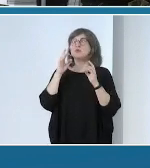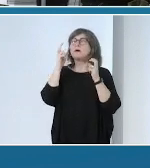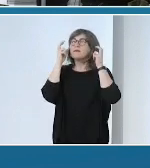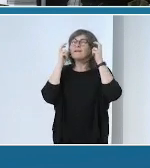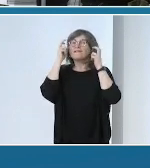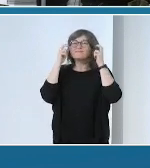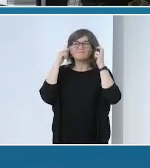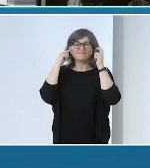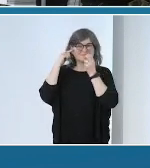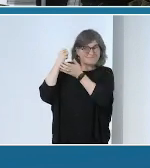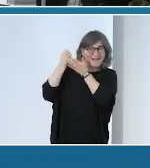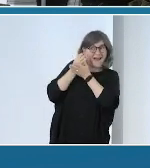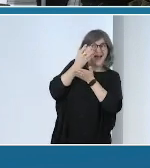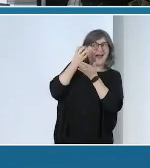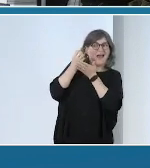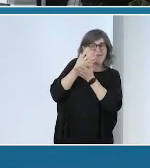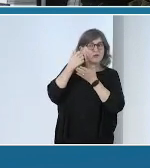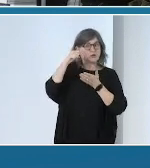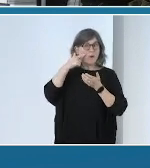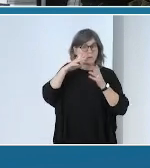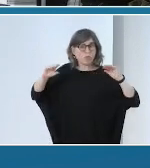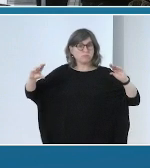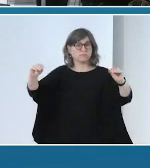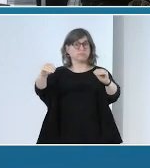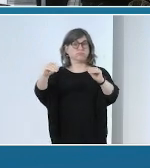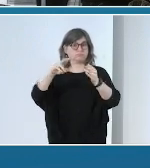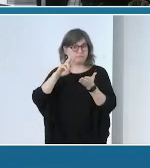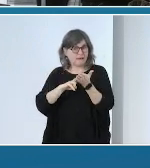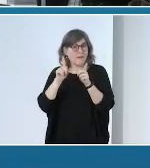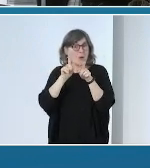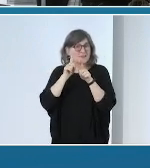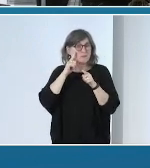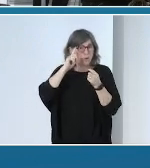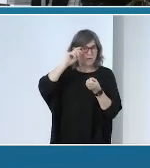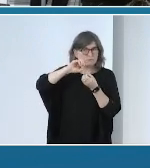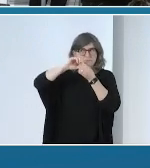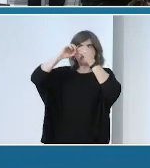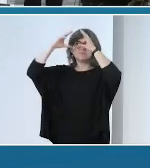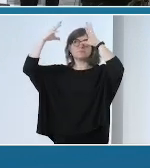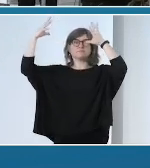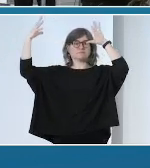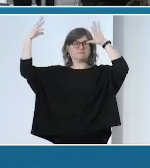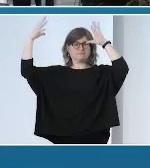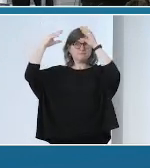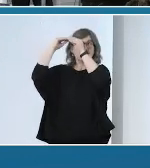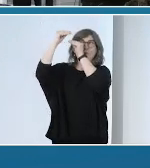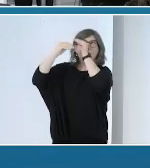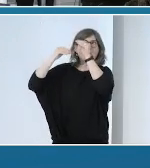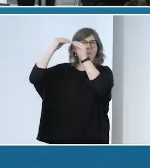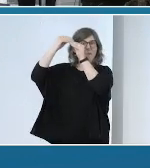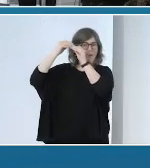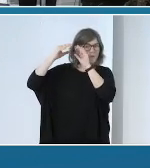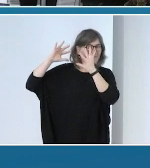l'heure, elle n'intervient pas seulement dans l'espace réel, elle intervient dans la représentation du monde qu'on se fait mentalement.